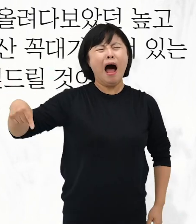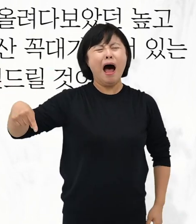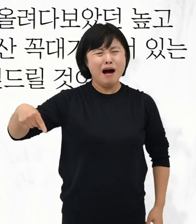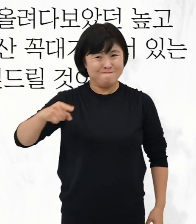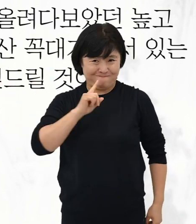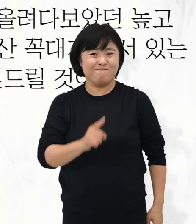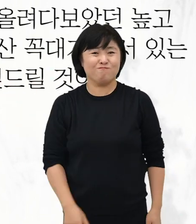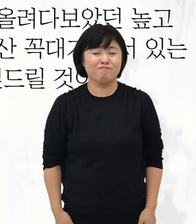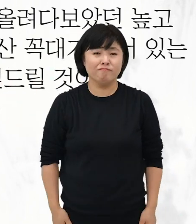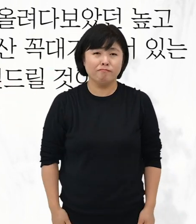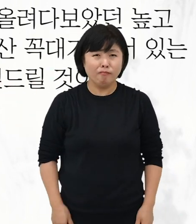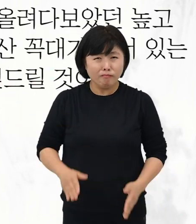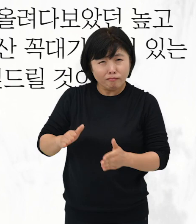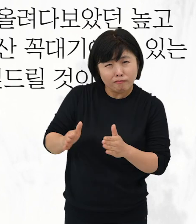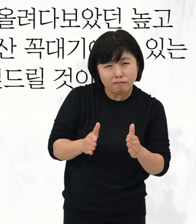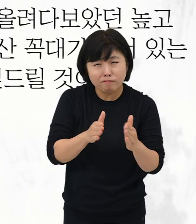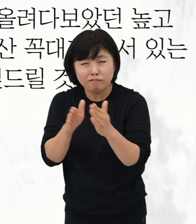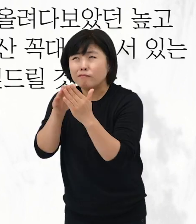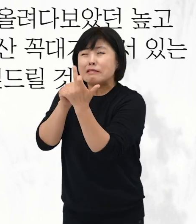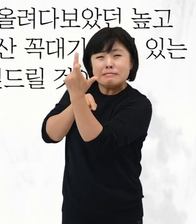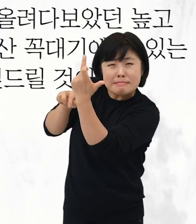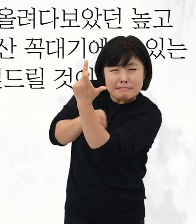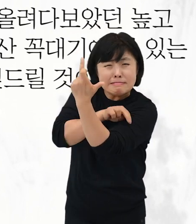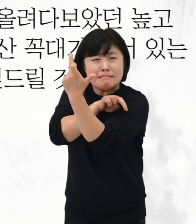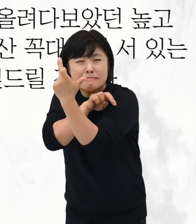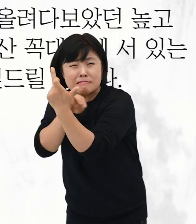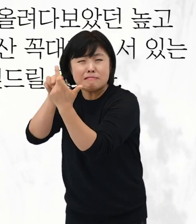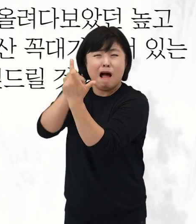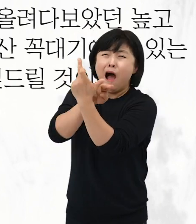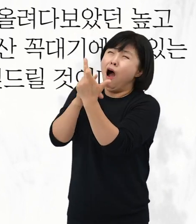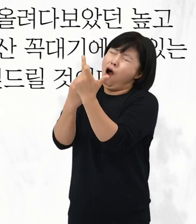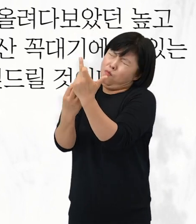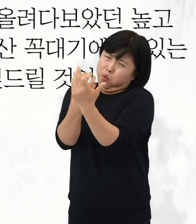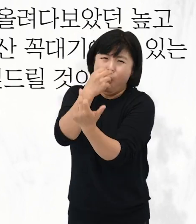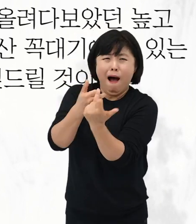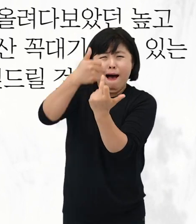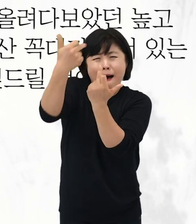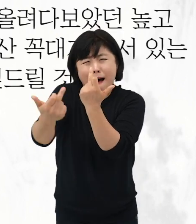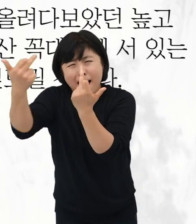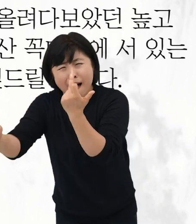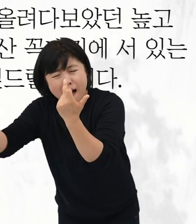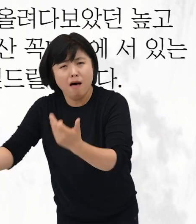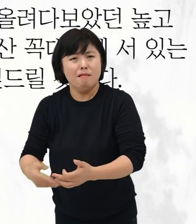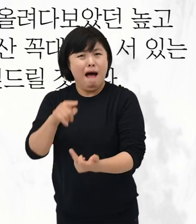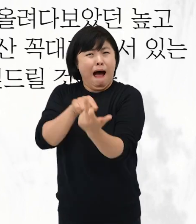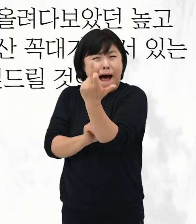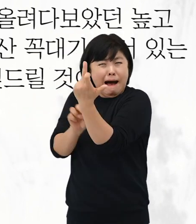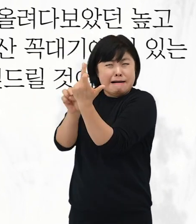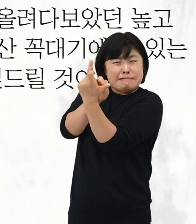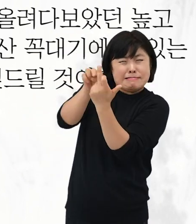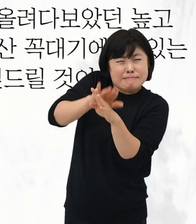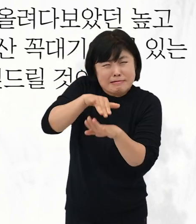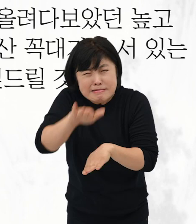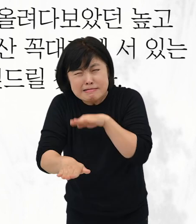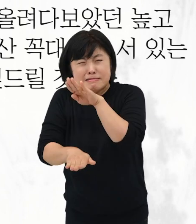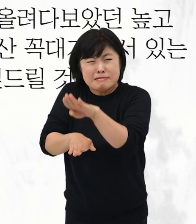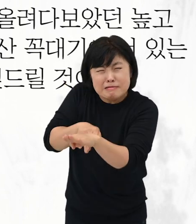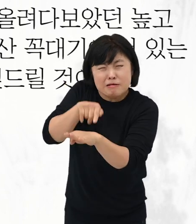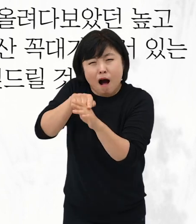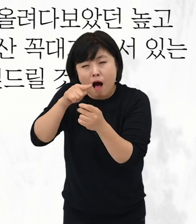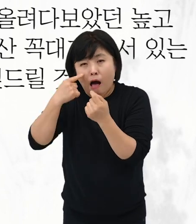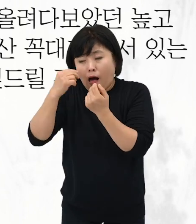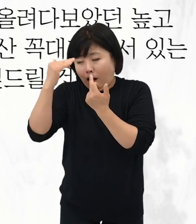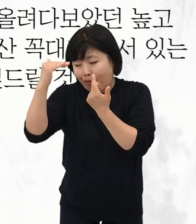것이다. 산길을 오르며 끝없이 올려보았던 높고 수려한 봉우리들조차 태산 꼭대기에 서